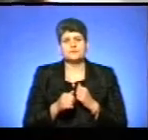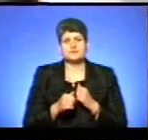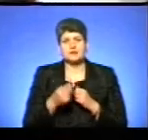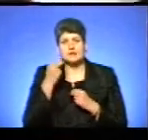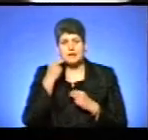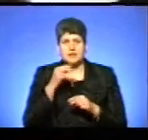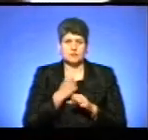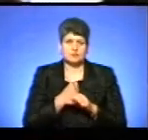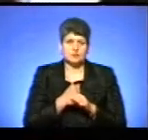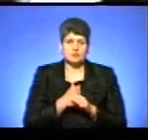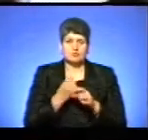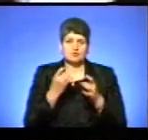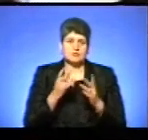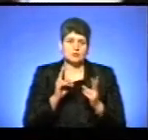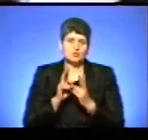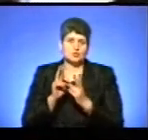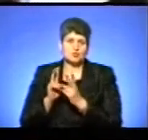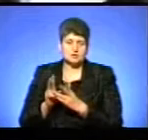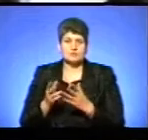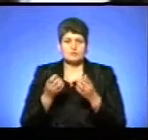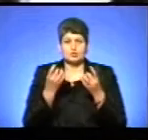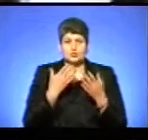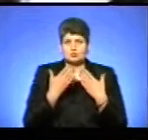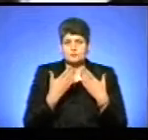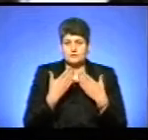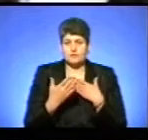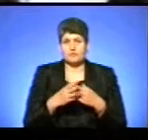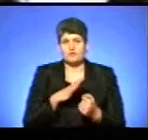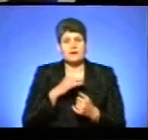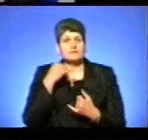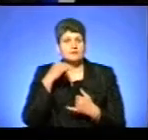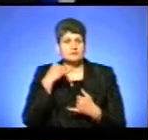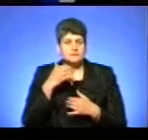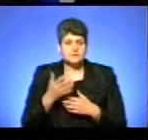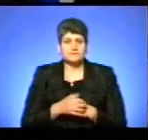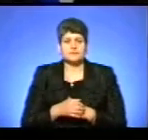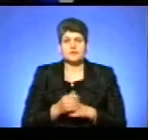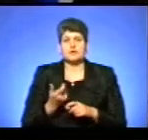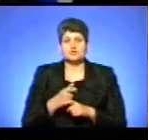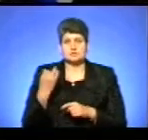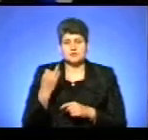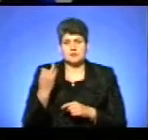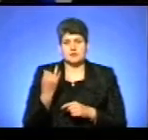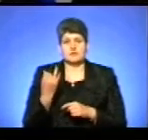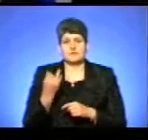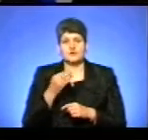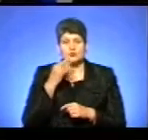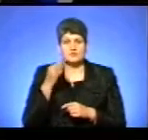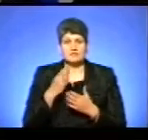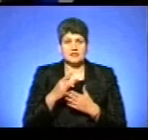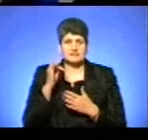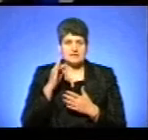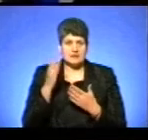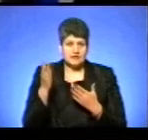найкраще працює в простих зустрічах, в простому спілкуванні, іноді навіть в телефонних дзвінках. Це дуже цікавий досвід є ізраїльський. Там